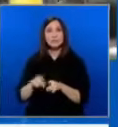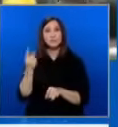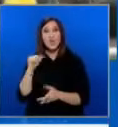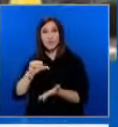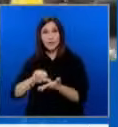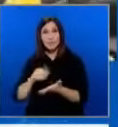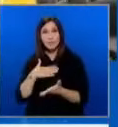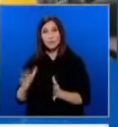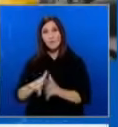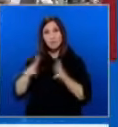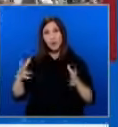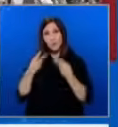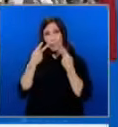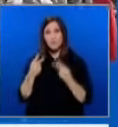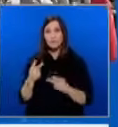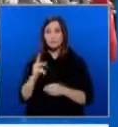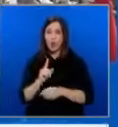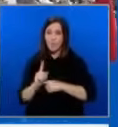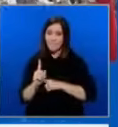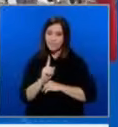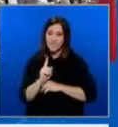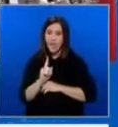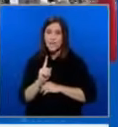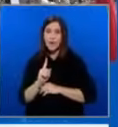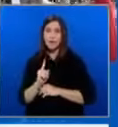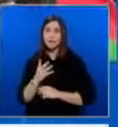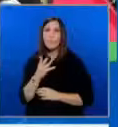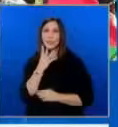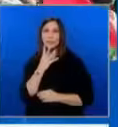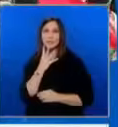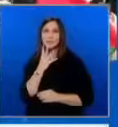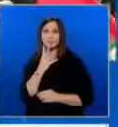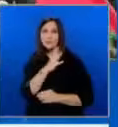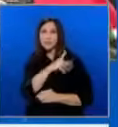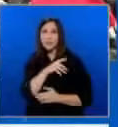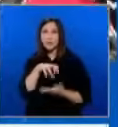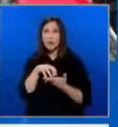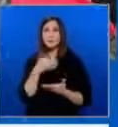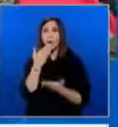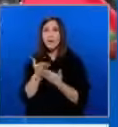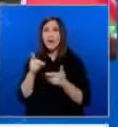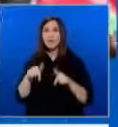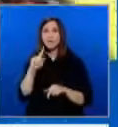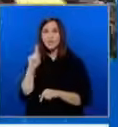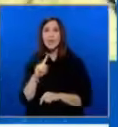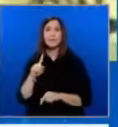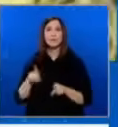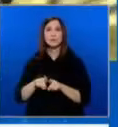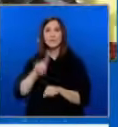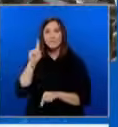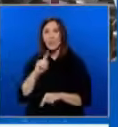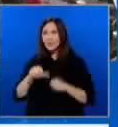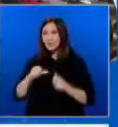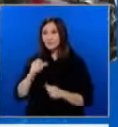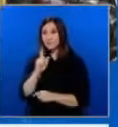се състоя мащабно публично бдение. От палестинската групировка обявиха днешния ден за ден на гнева и се